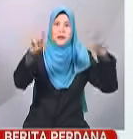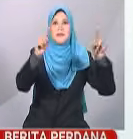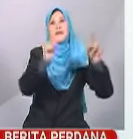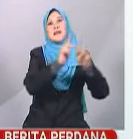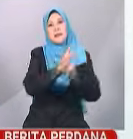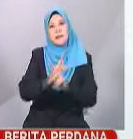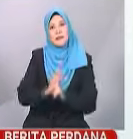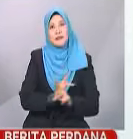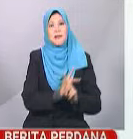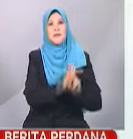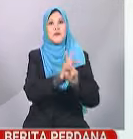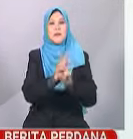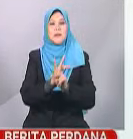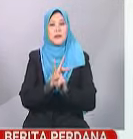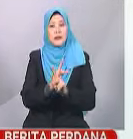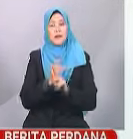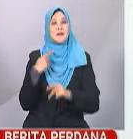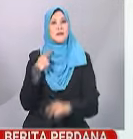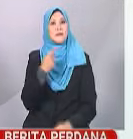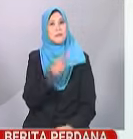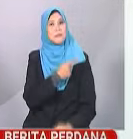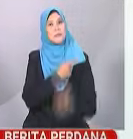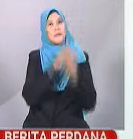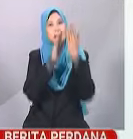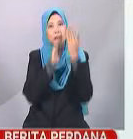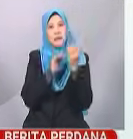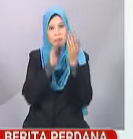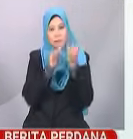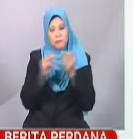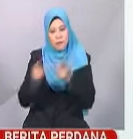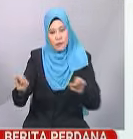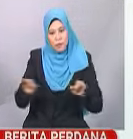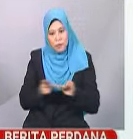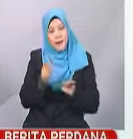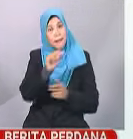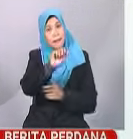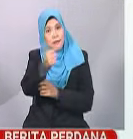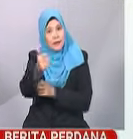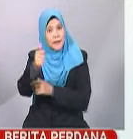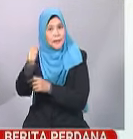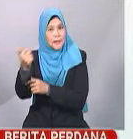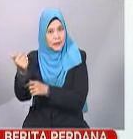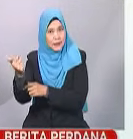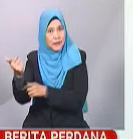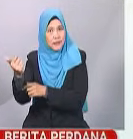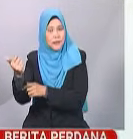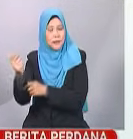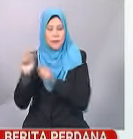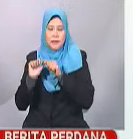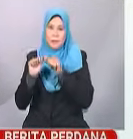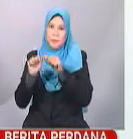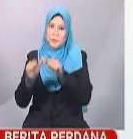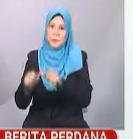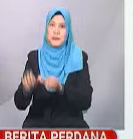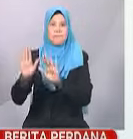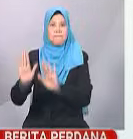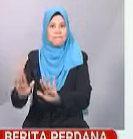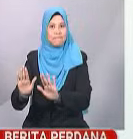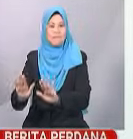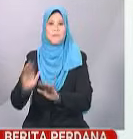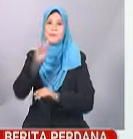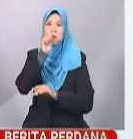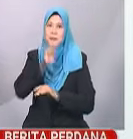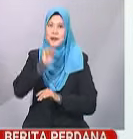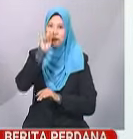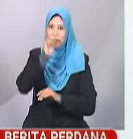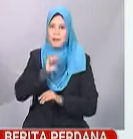dikawal. Sebaiknya kami juga berharap kawasan-kawasan lain terus bersabar. Mungkin ini juga